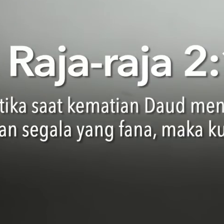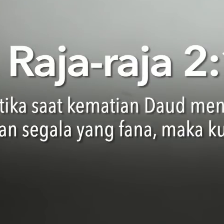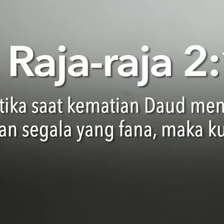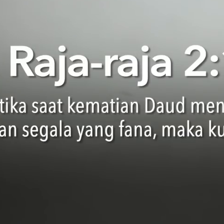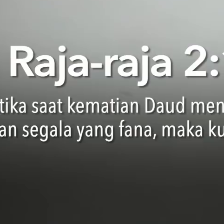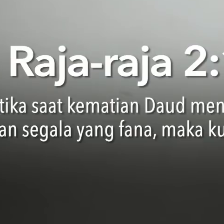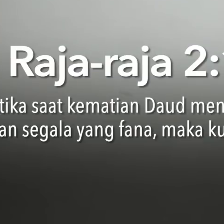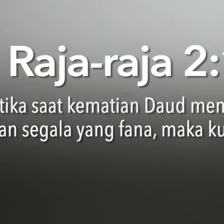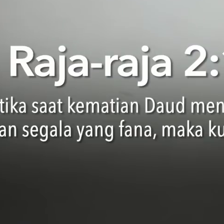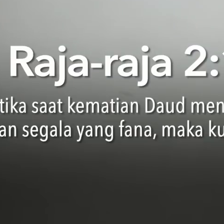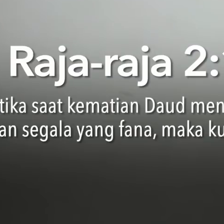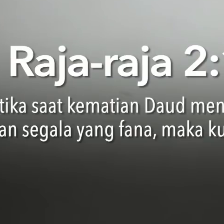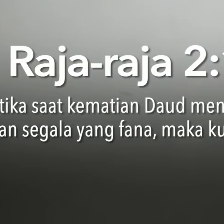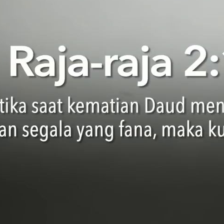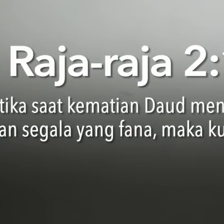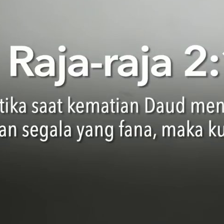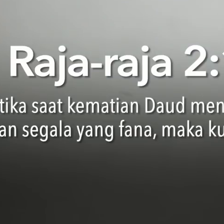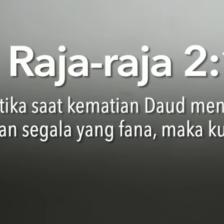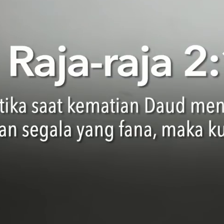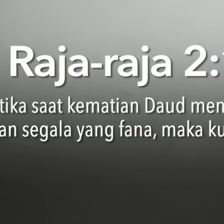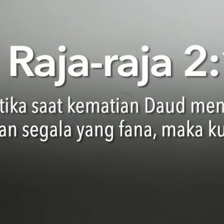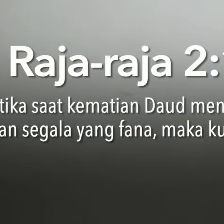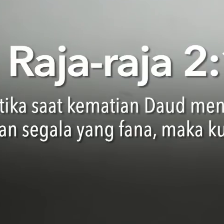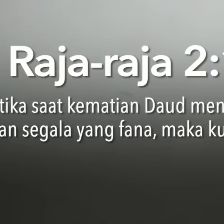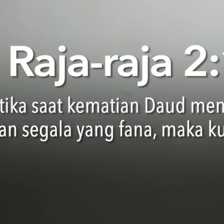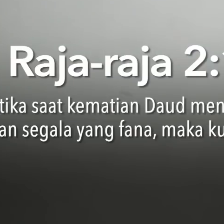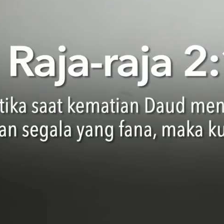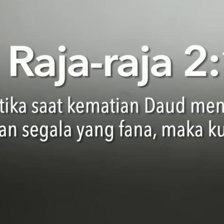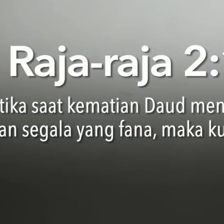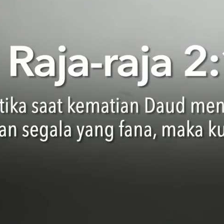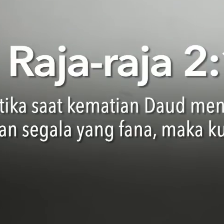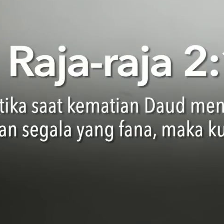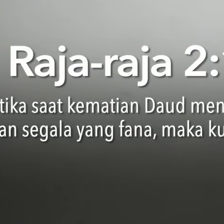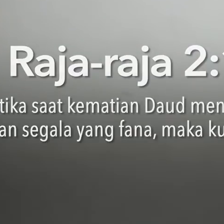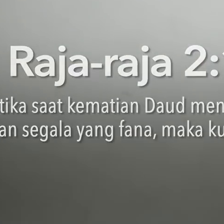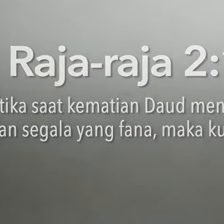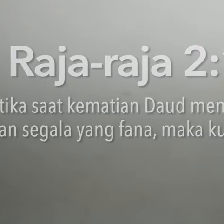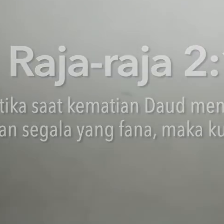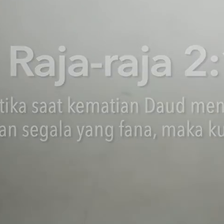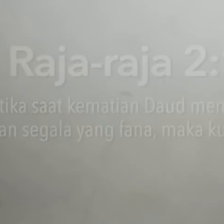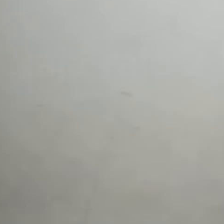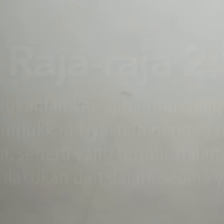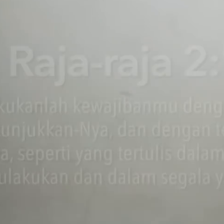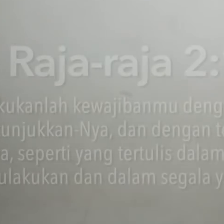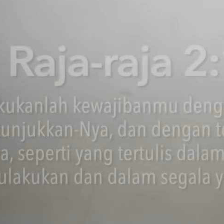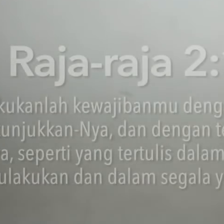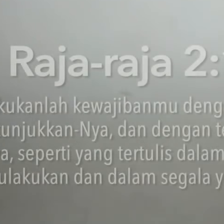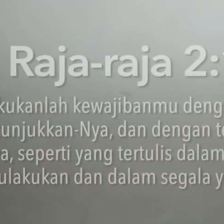yang fana, maka kuatkanlah hatimu dan berlakulah seperti laki-laki.